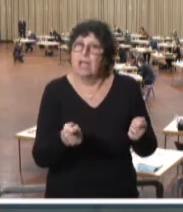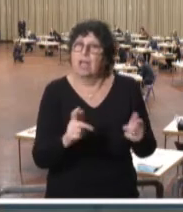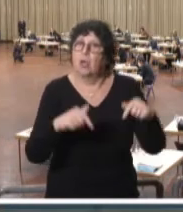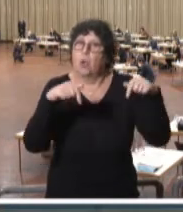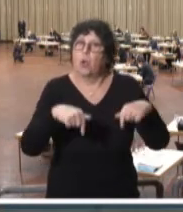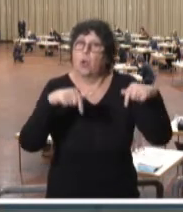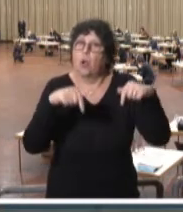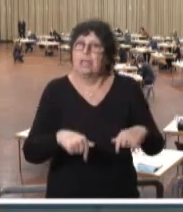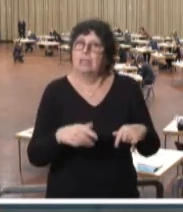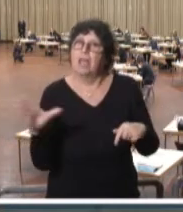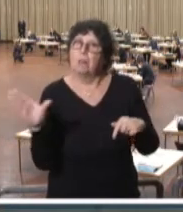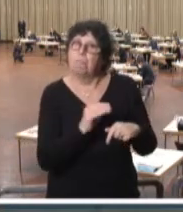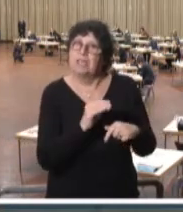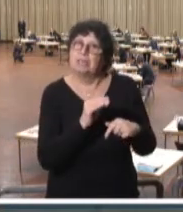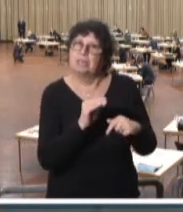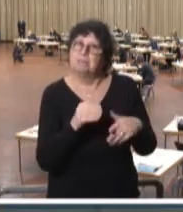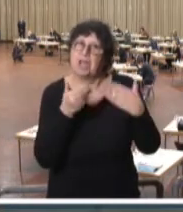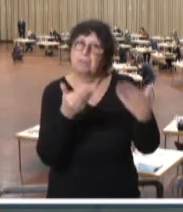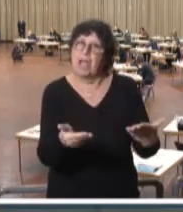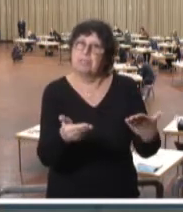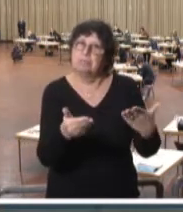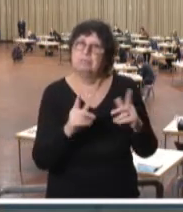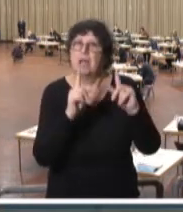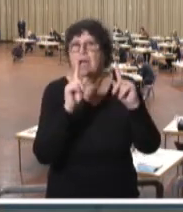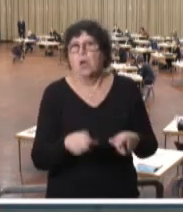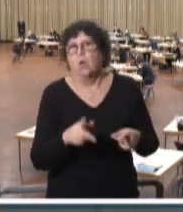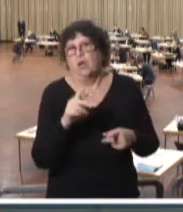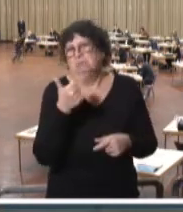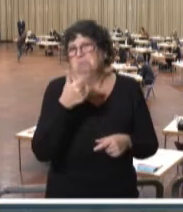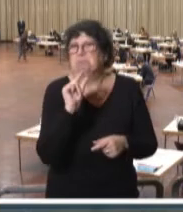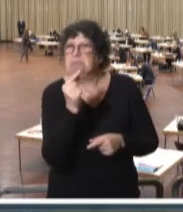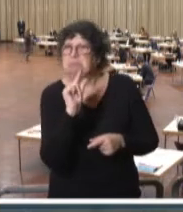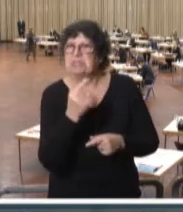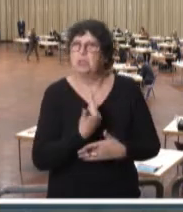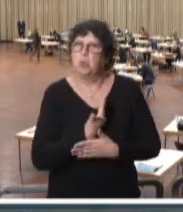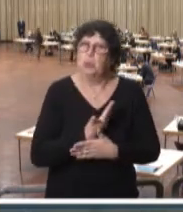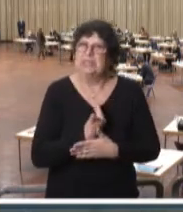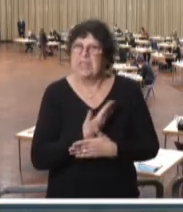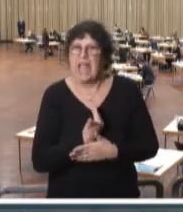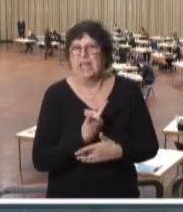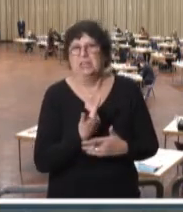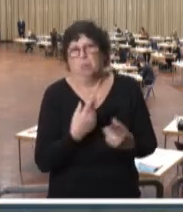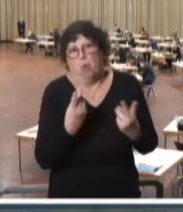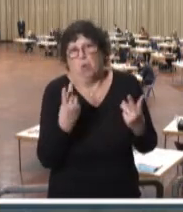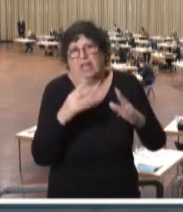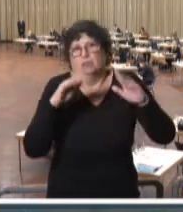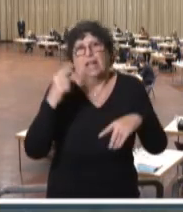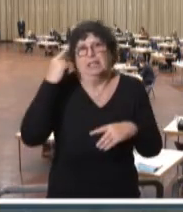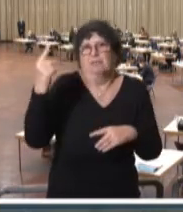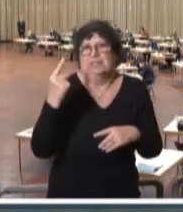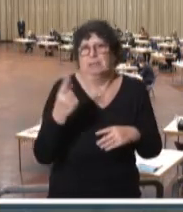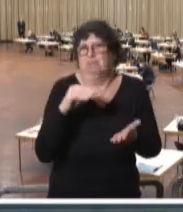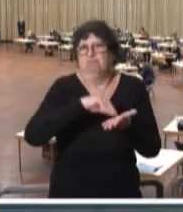heute hier mit vorlegen, kommt auch eine gewisse Unsicherheit und vielleicht auch ein schlechtes Gewissen schon wieder zum